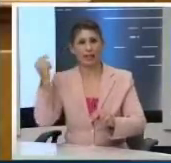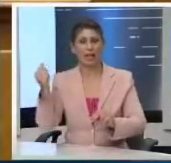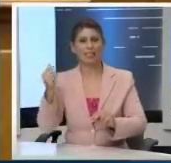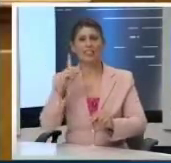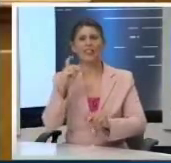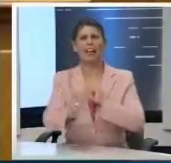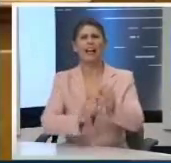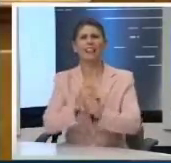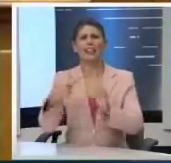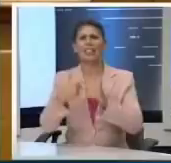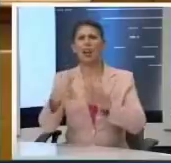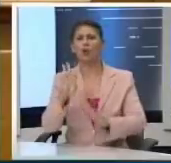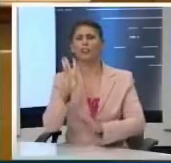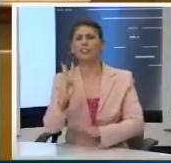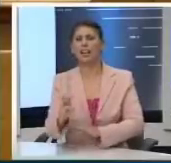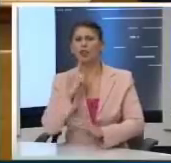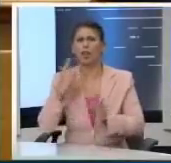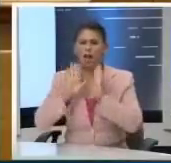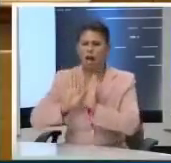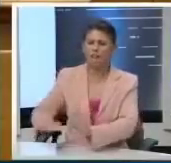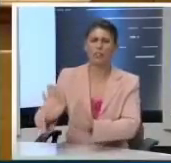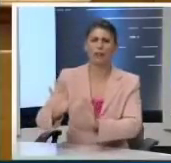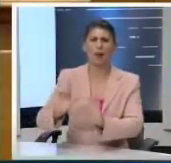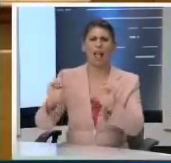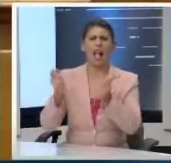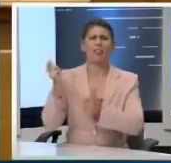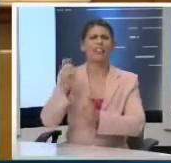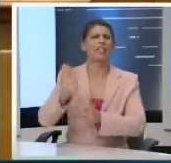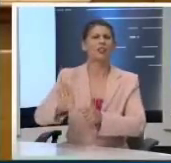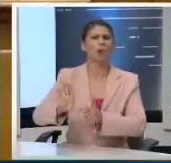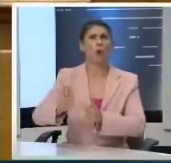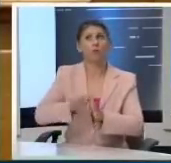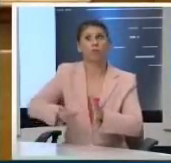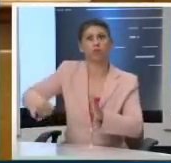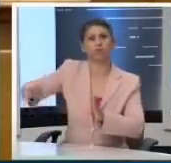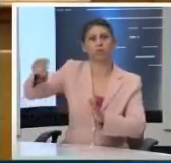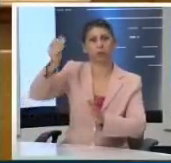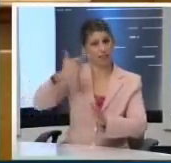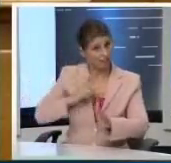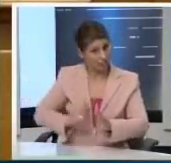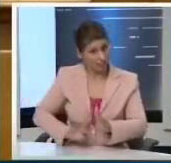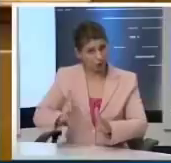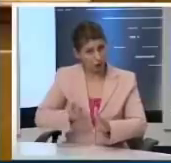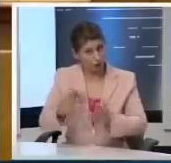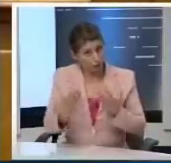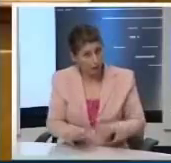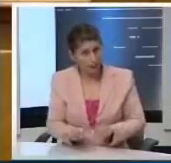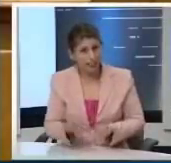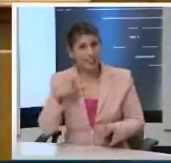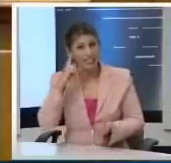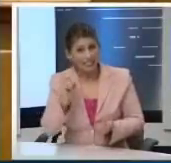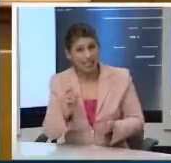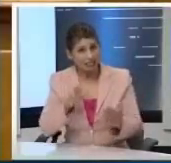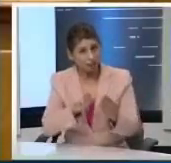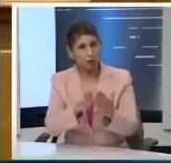του 30 όταν αφήσαμε τον εθνικισμό να ξεφύγει. Είσαστε ευχαριστημένοι με το κίνδυνο που υπάρχει. Ξέρετε